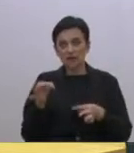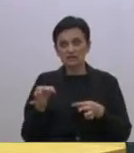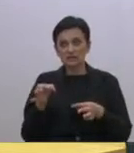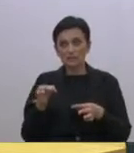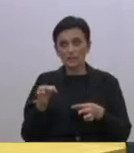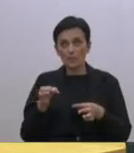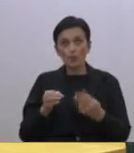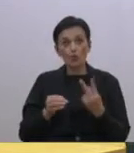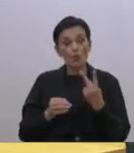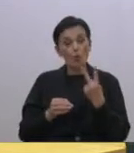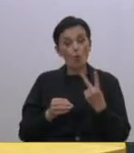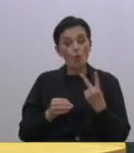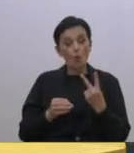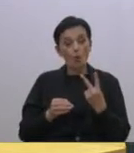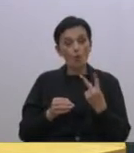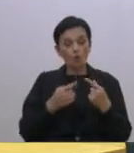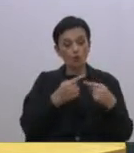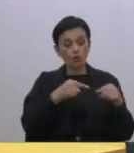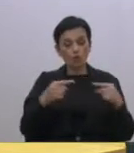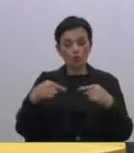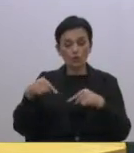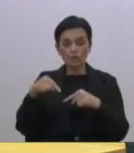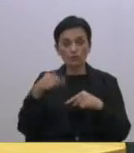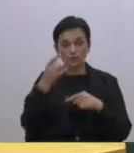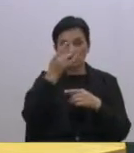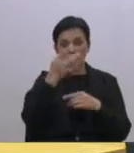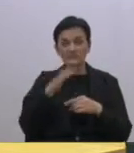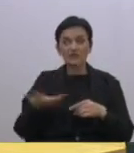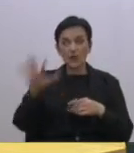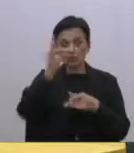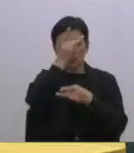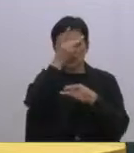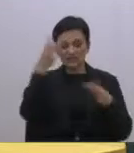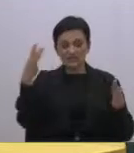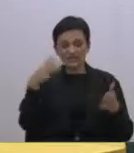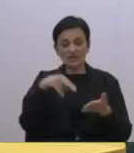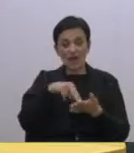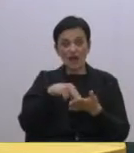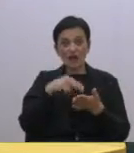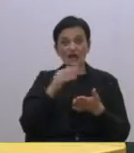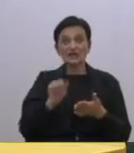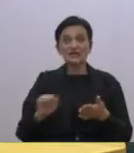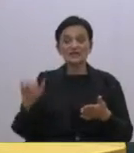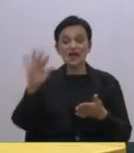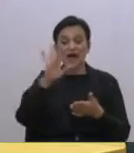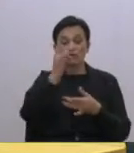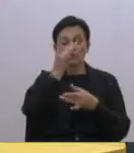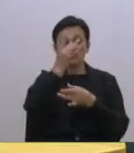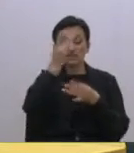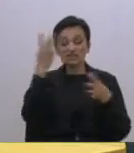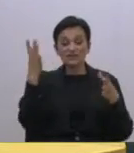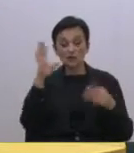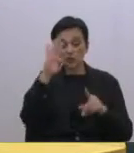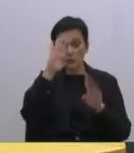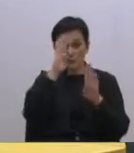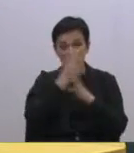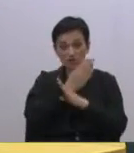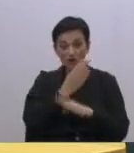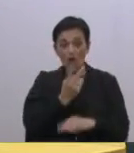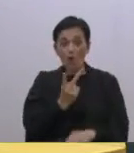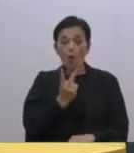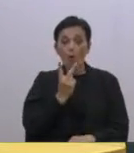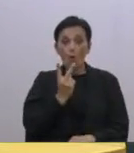ამ ორ თავარ ინსტიტუტზე დგას დასავლური ცივილიზაცია და დასავლური ცივილიზაციის მტრები ამ ორ მთავარ